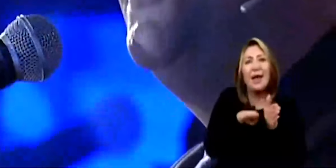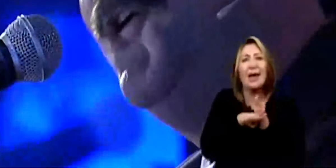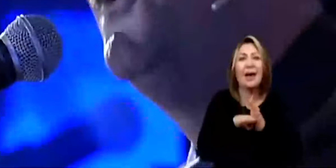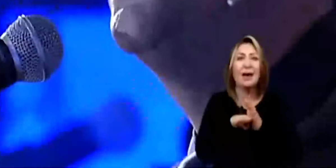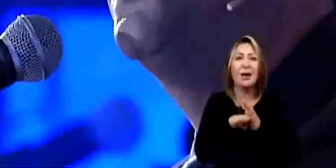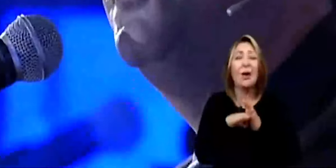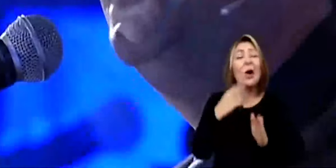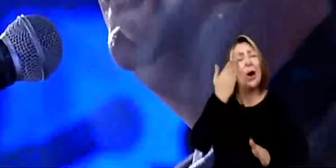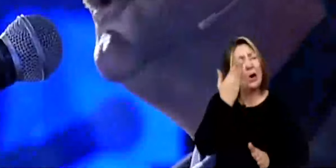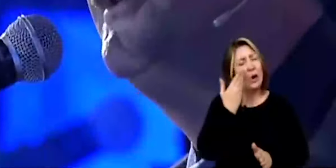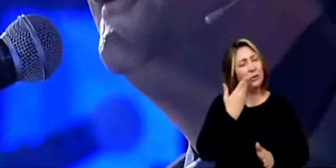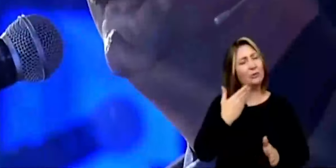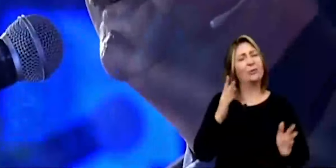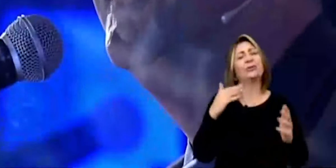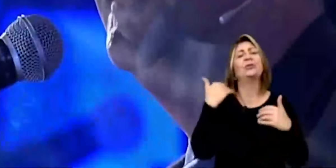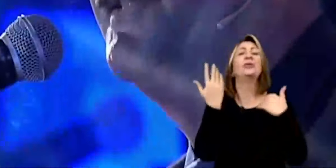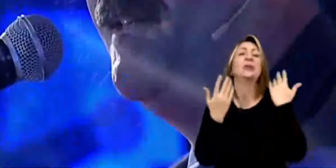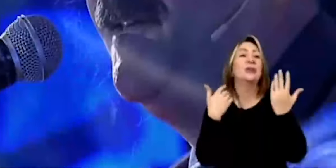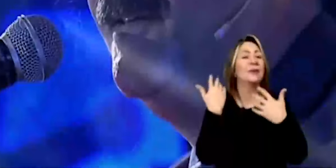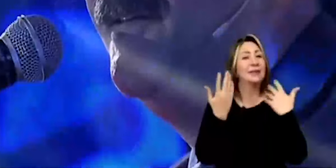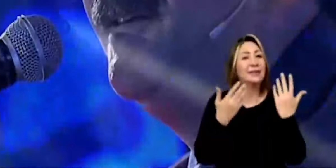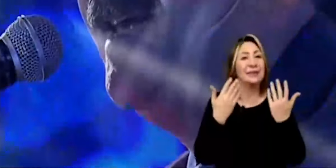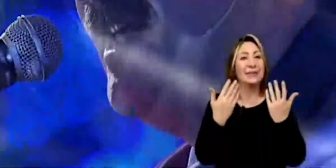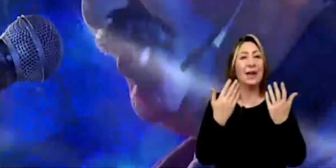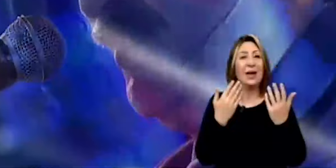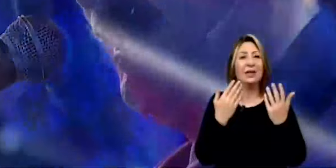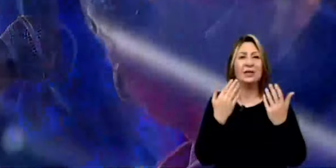ayağına. Hoştur cilvesi,